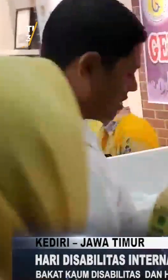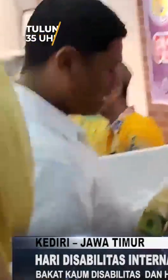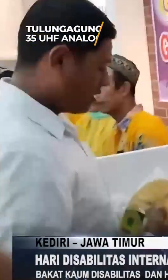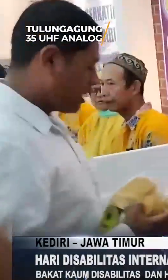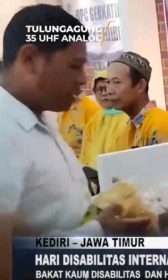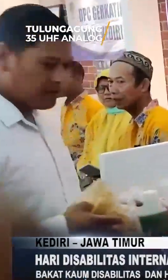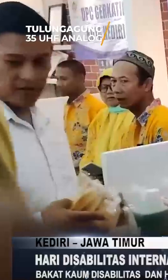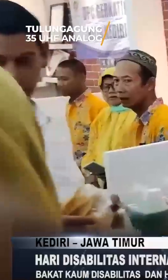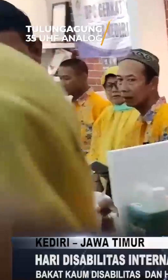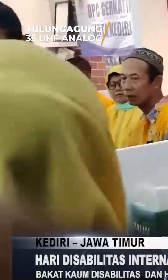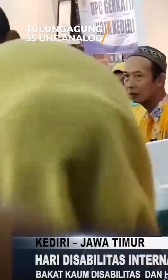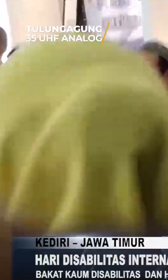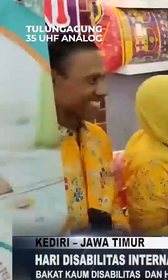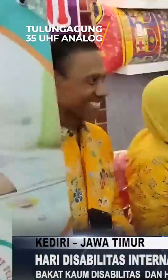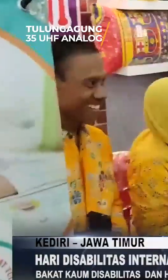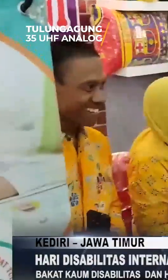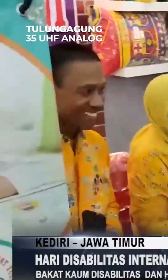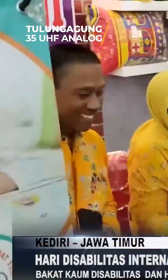lebih maju lagi.